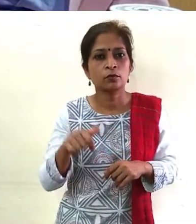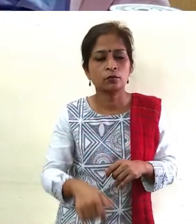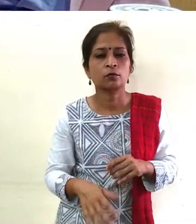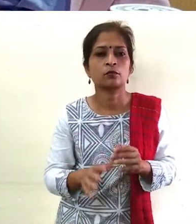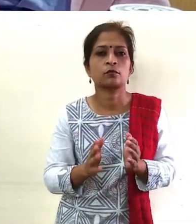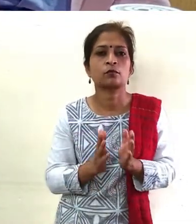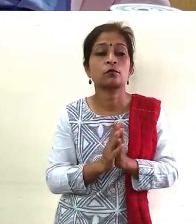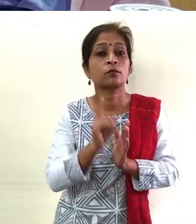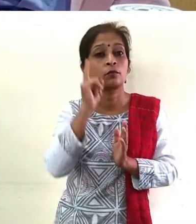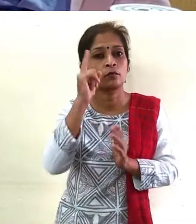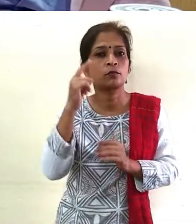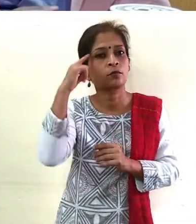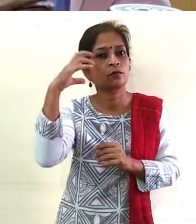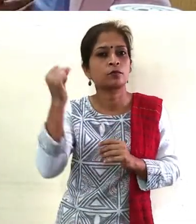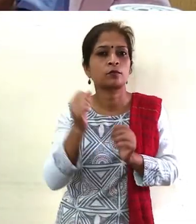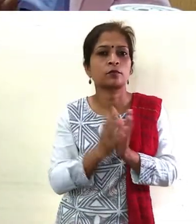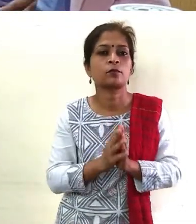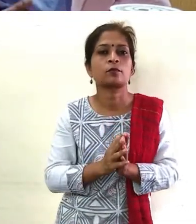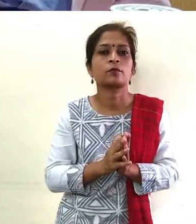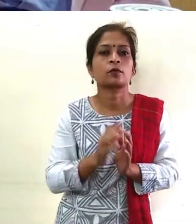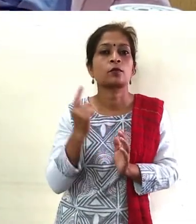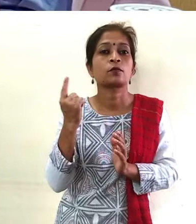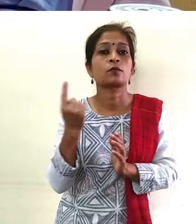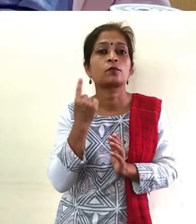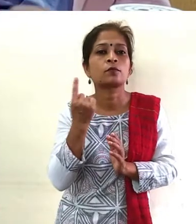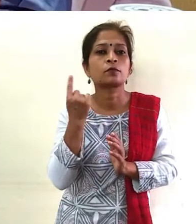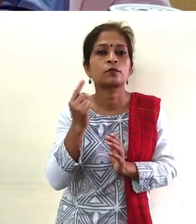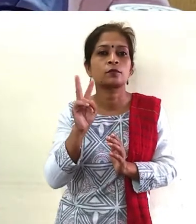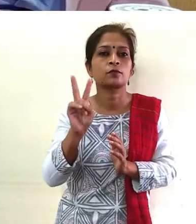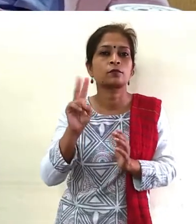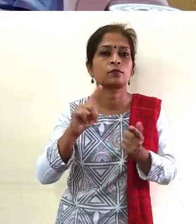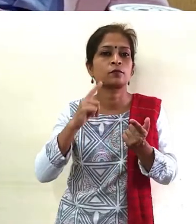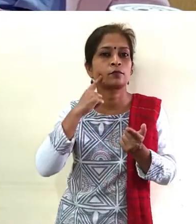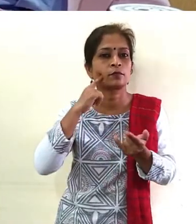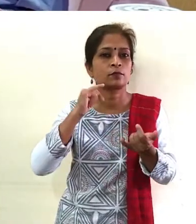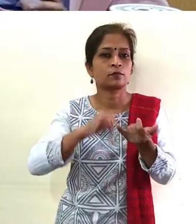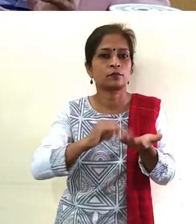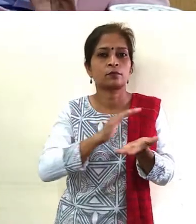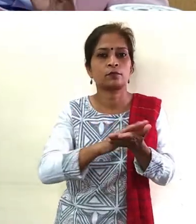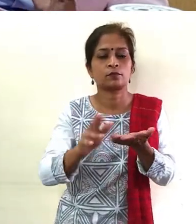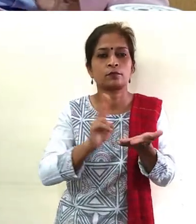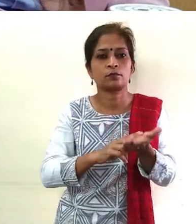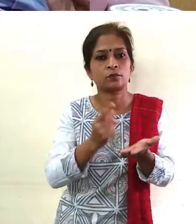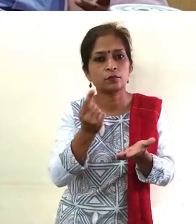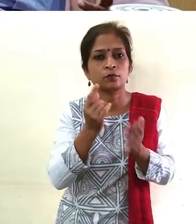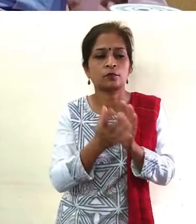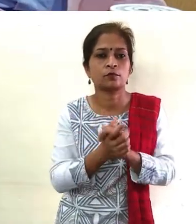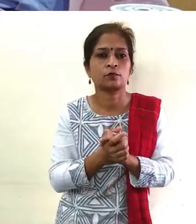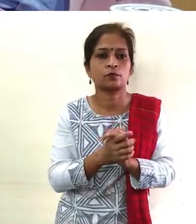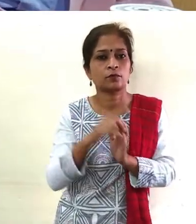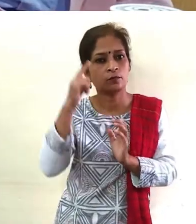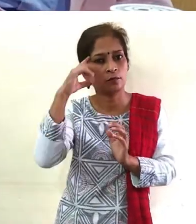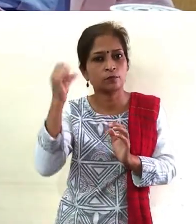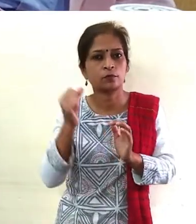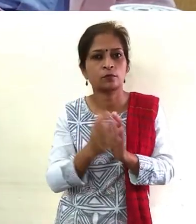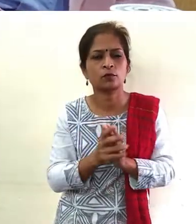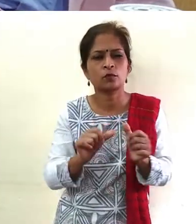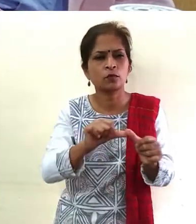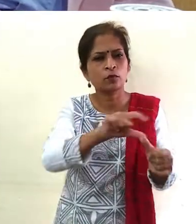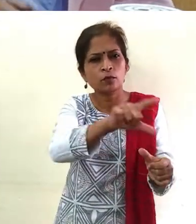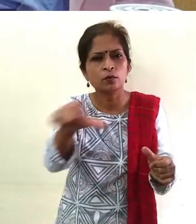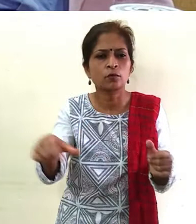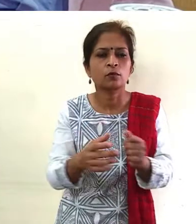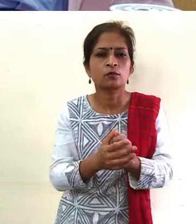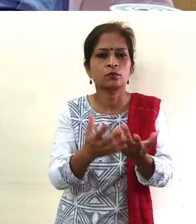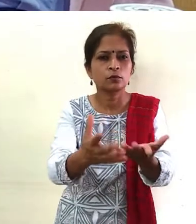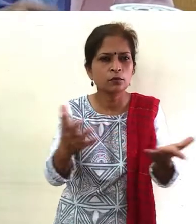दिव्यता को, उस परमात्मा को, उस विष्णु को। ऑल परवेजिव बोला जाता है, जो कि हर चीज में व्याप्त हो। विष्णु की परिभाषा